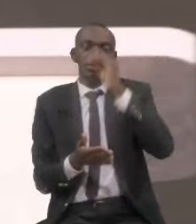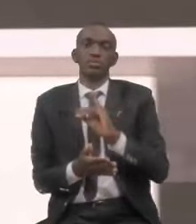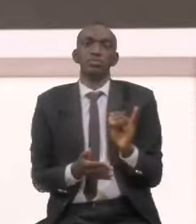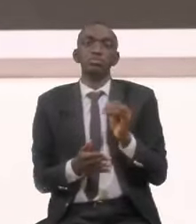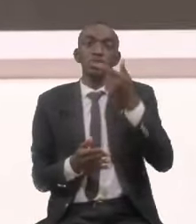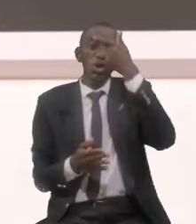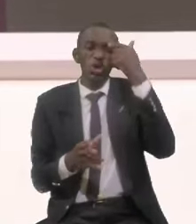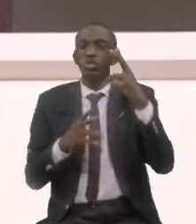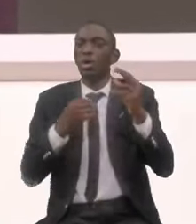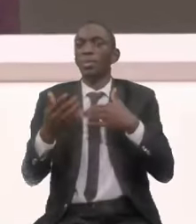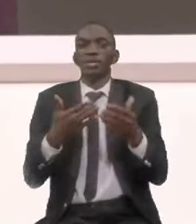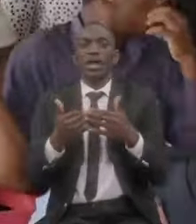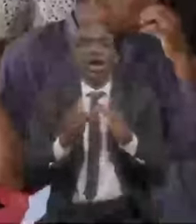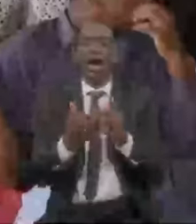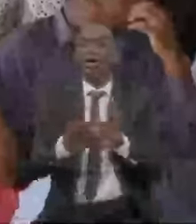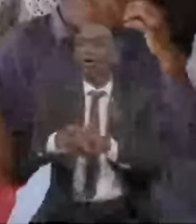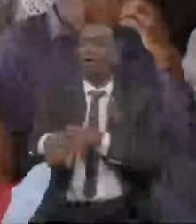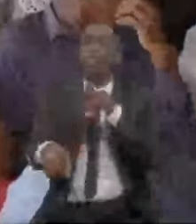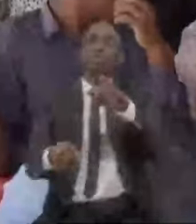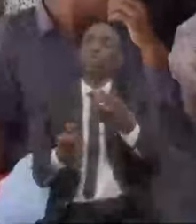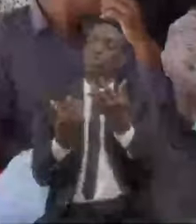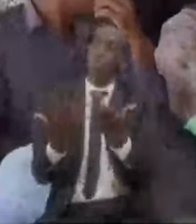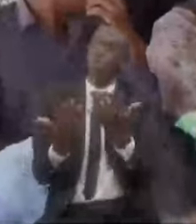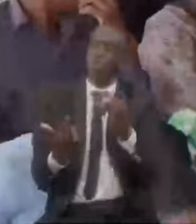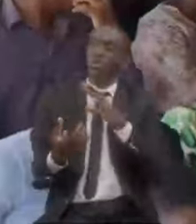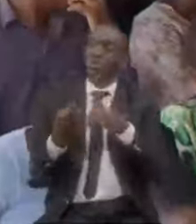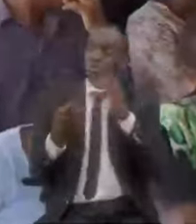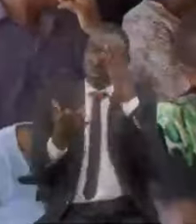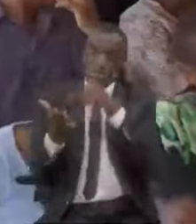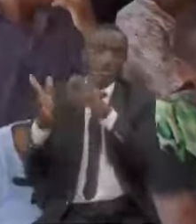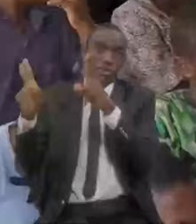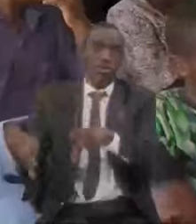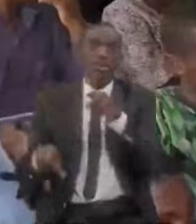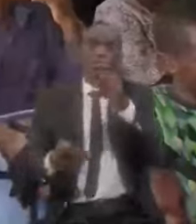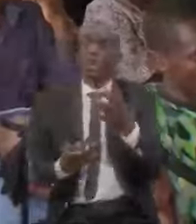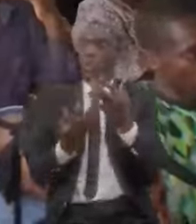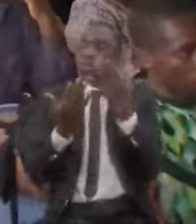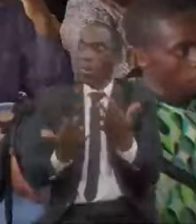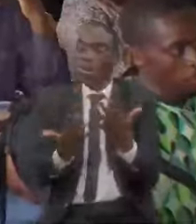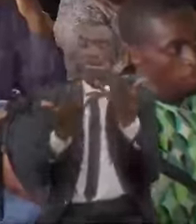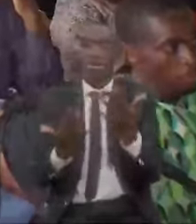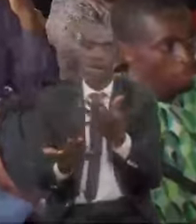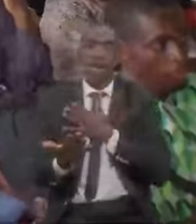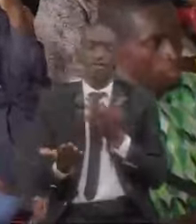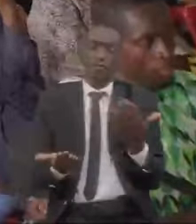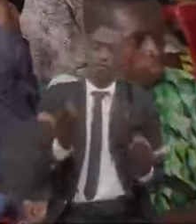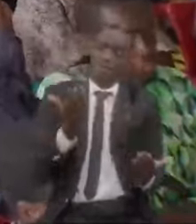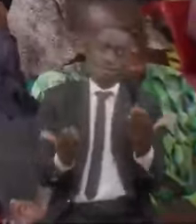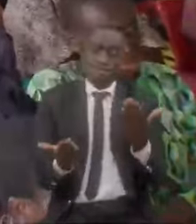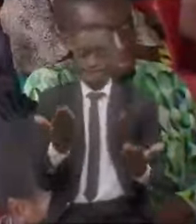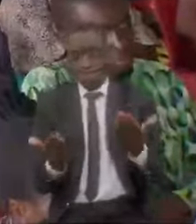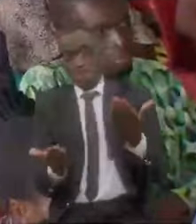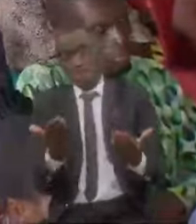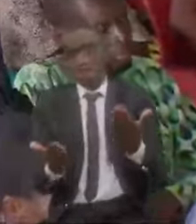importe la durée de temps que tu prends pour attendre, quelle que soit la manière dont tu pèses de telle ou telle